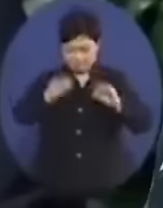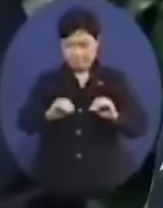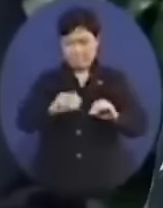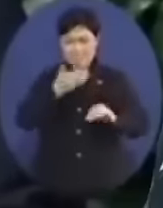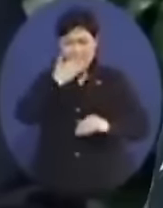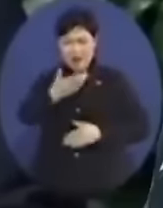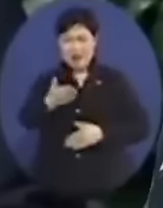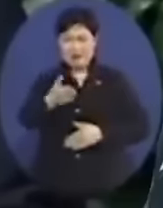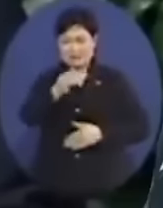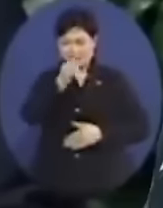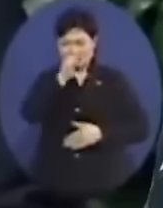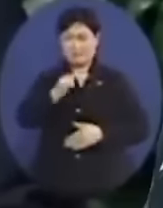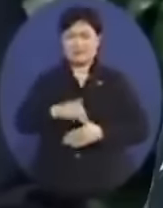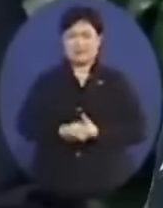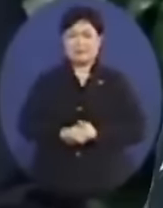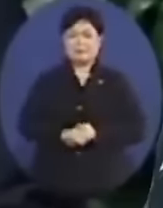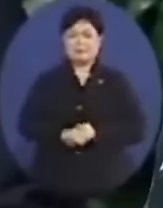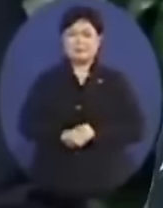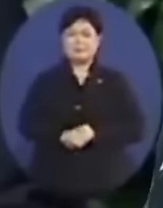있습니다 아멘